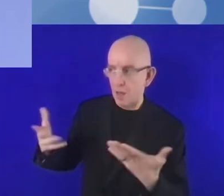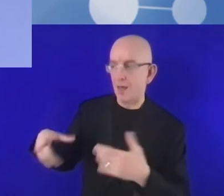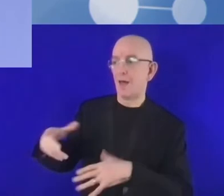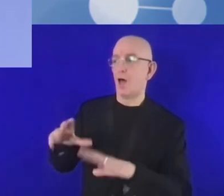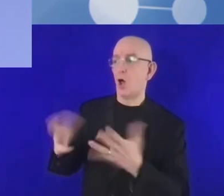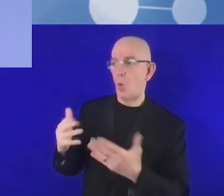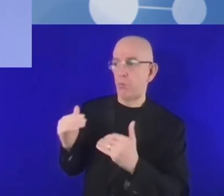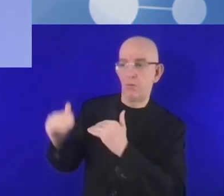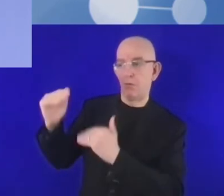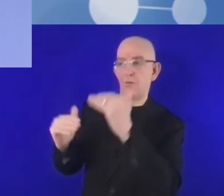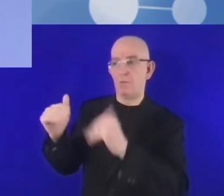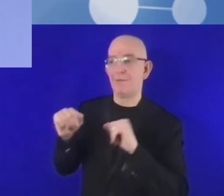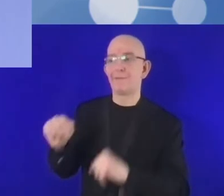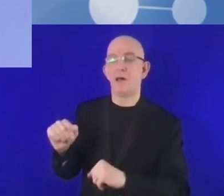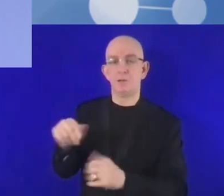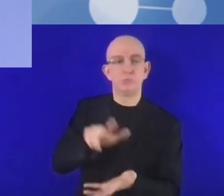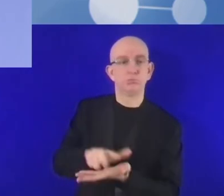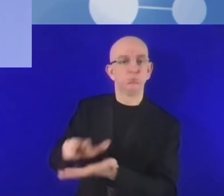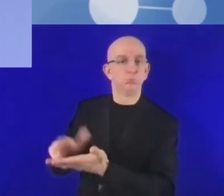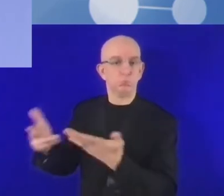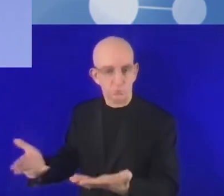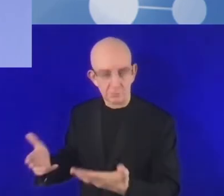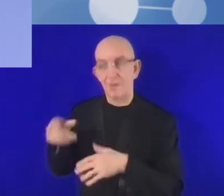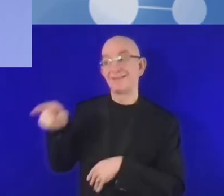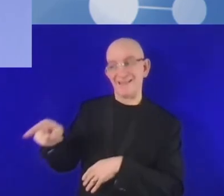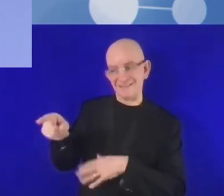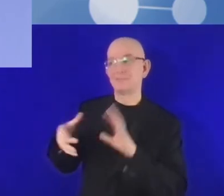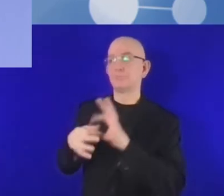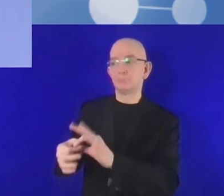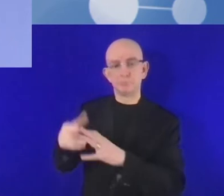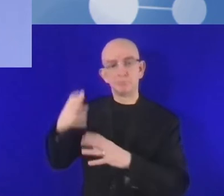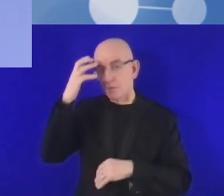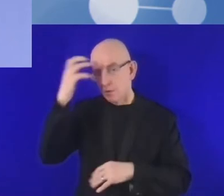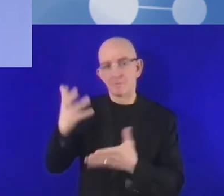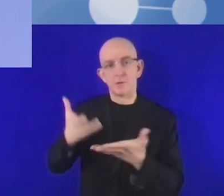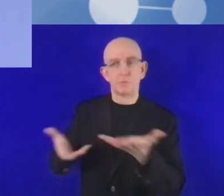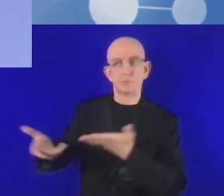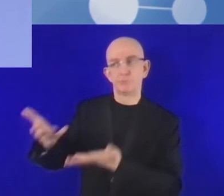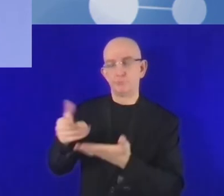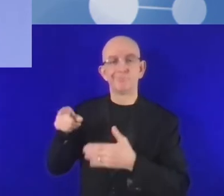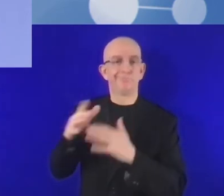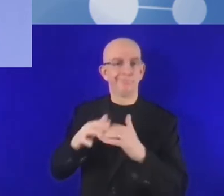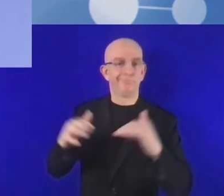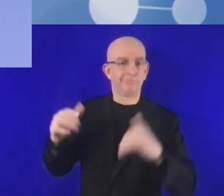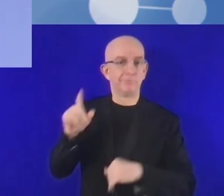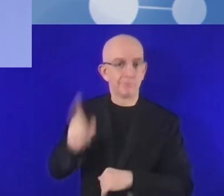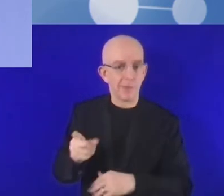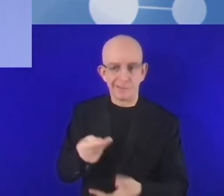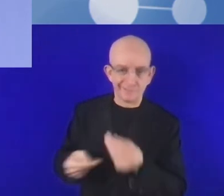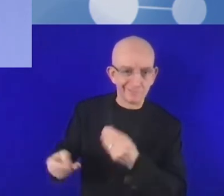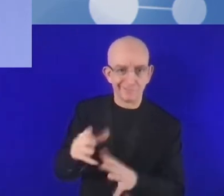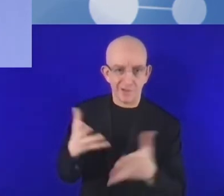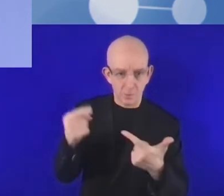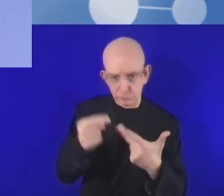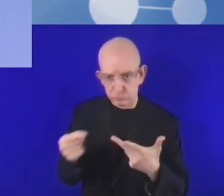能源方面的投资也是非常重要的，政府应该能够 尤其是在自己的瓶